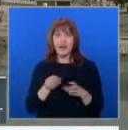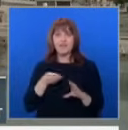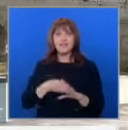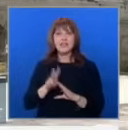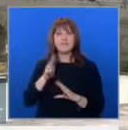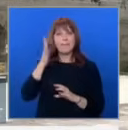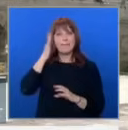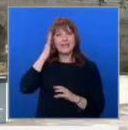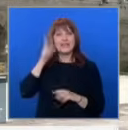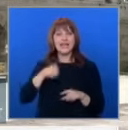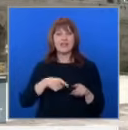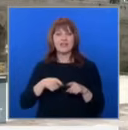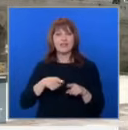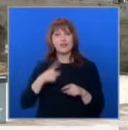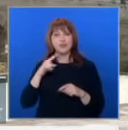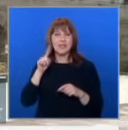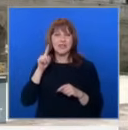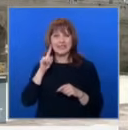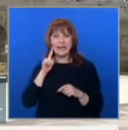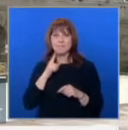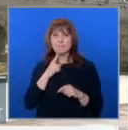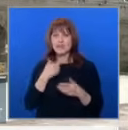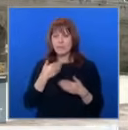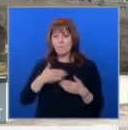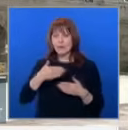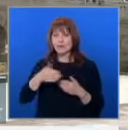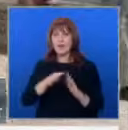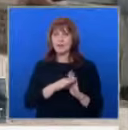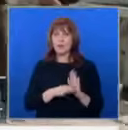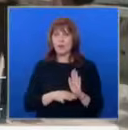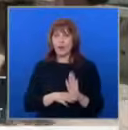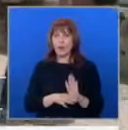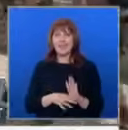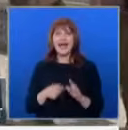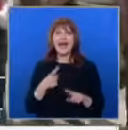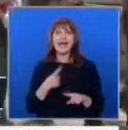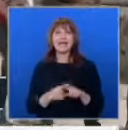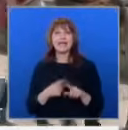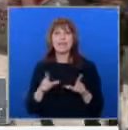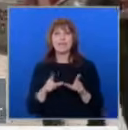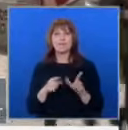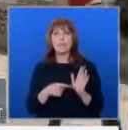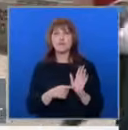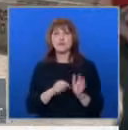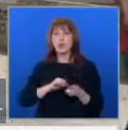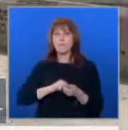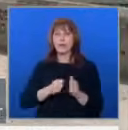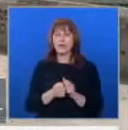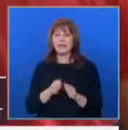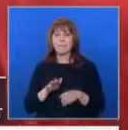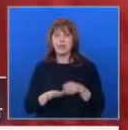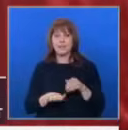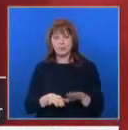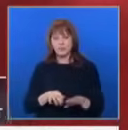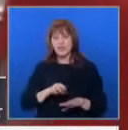2 министри от движението ЗНАМ. Като приоритет в програмата на новото правителство Християн Мицкоски посочи борбата с престъпността